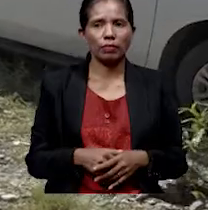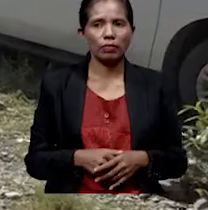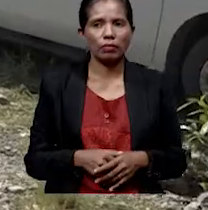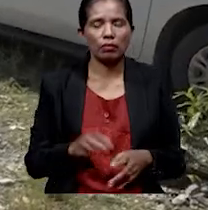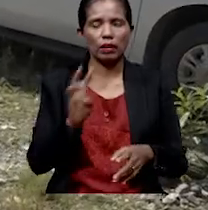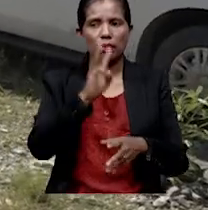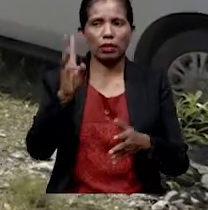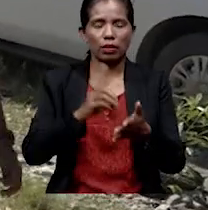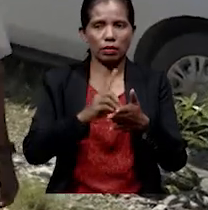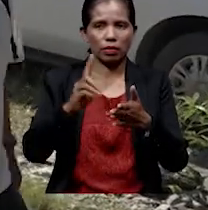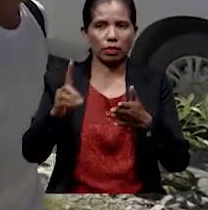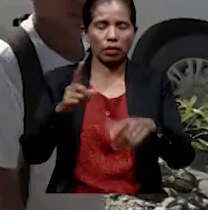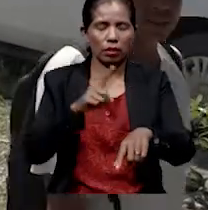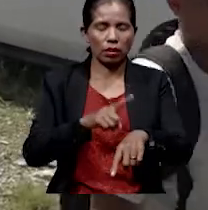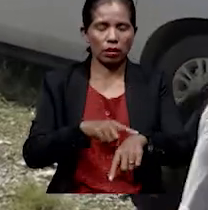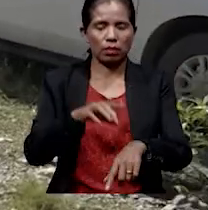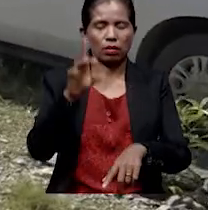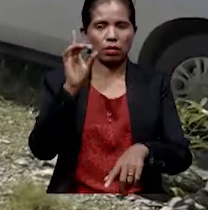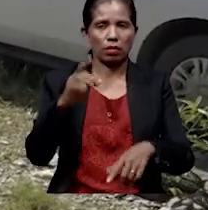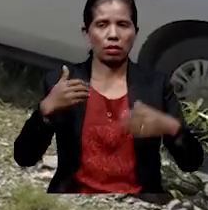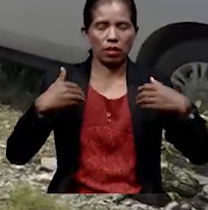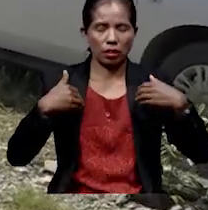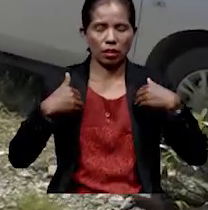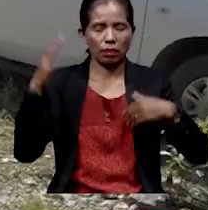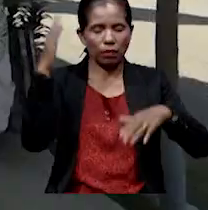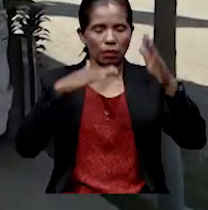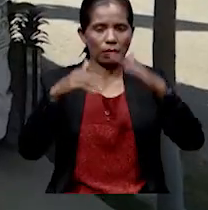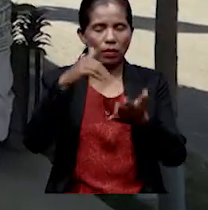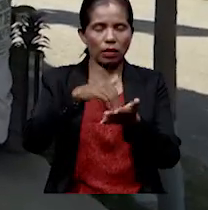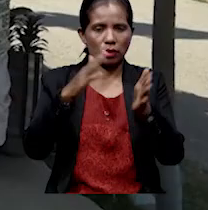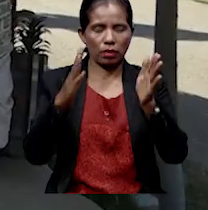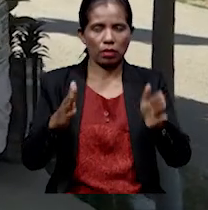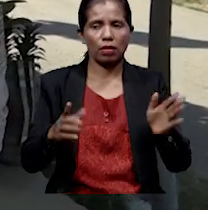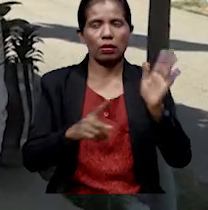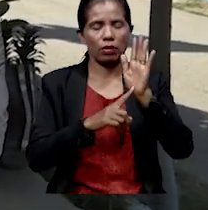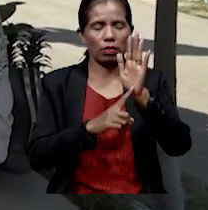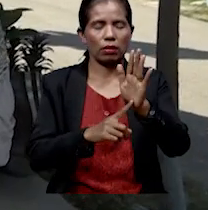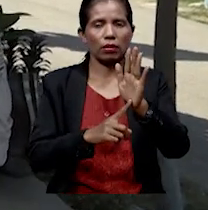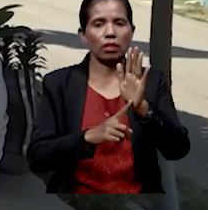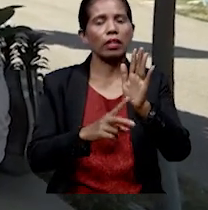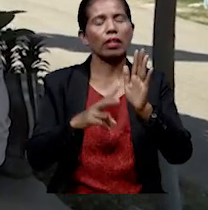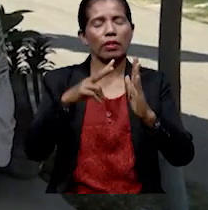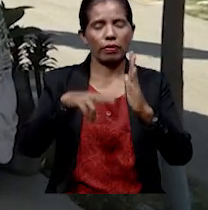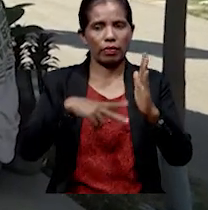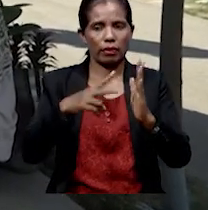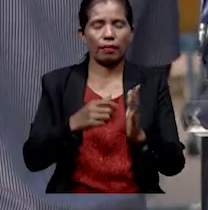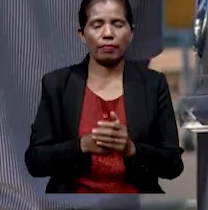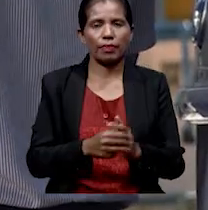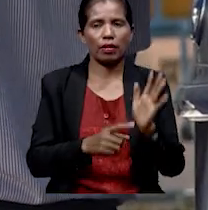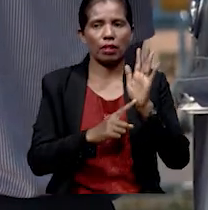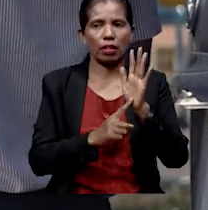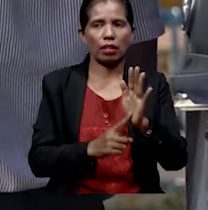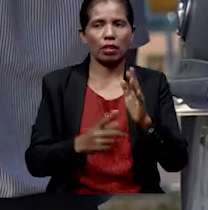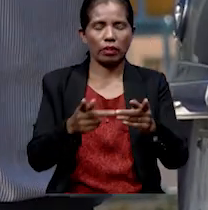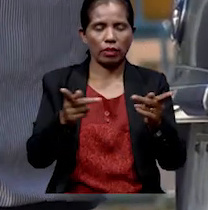Cuarta semana ne mais ou menos tu cotolo liu, mosu confronto entre estudante un pas nebe sai viral e a rede social. Caso ne acontece e a